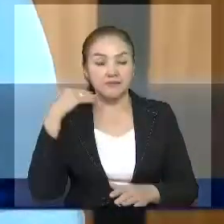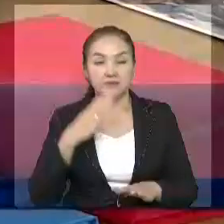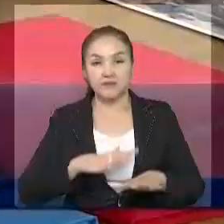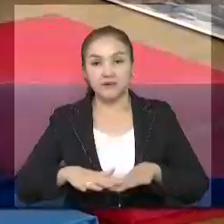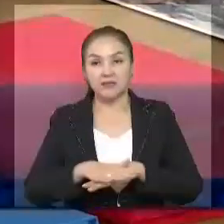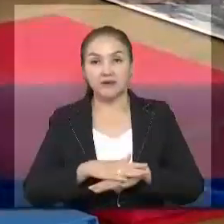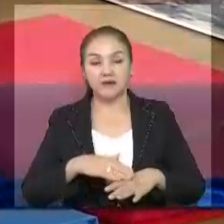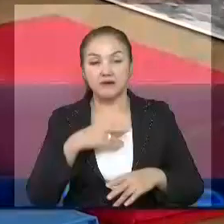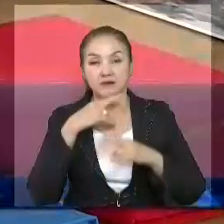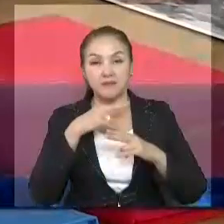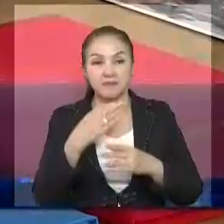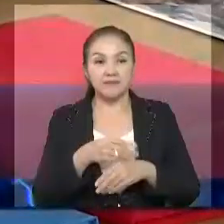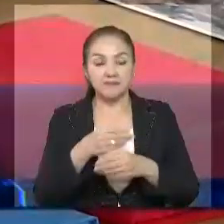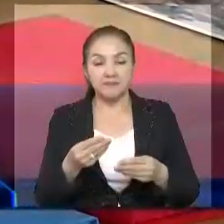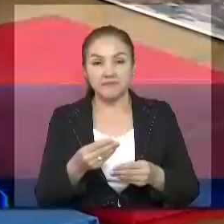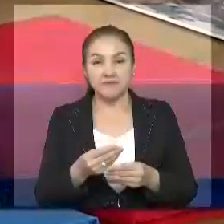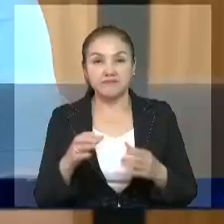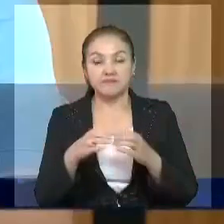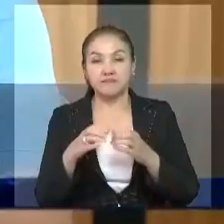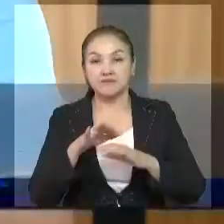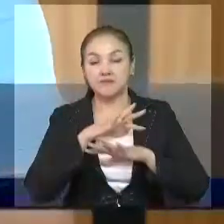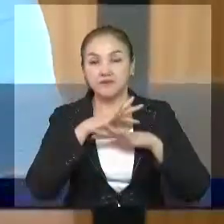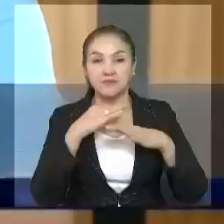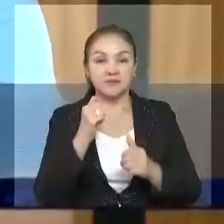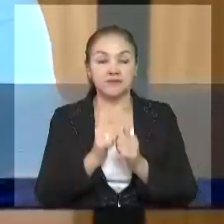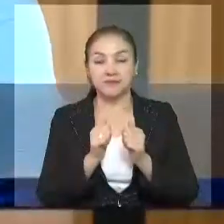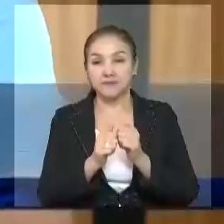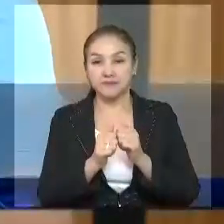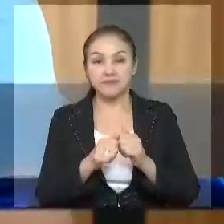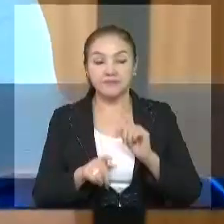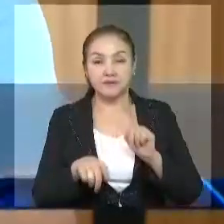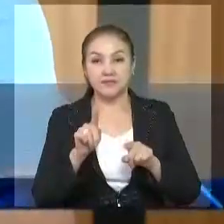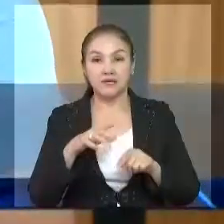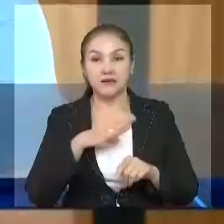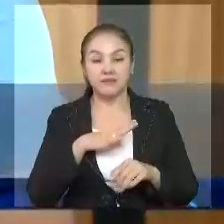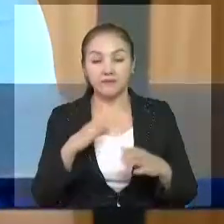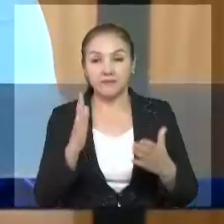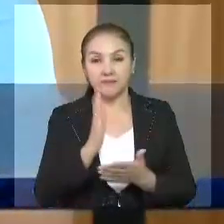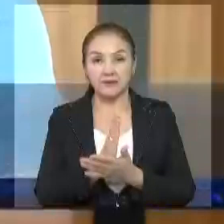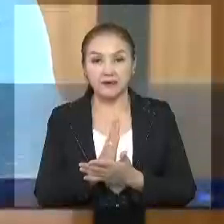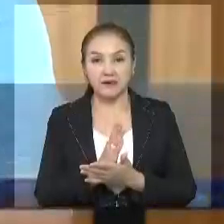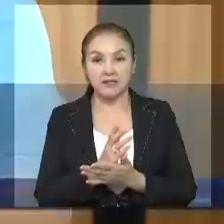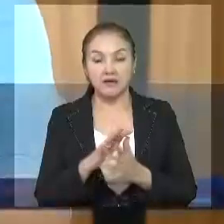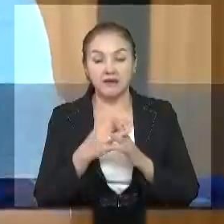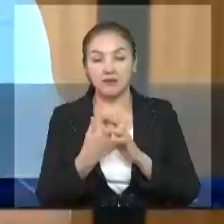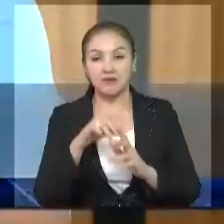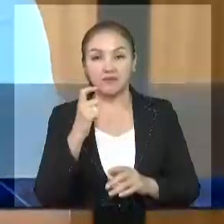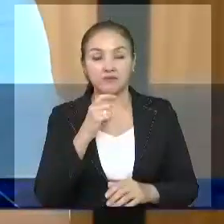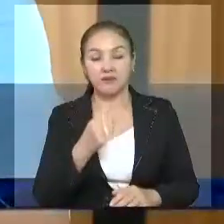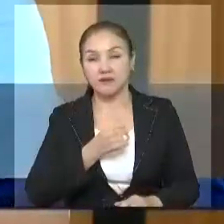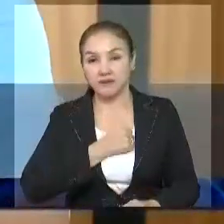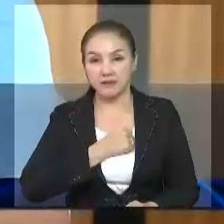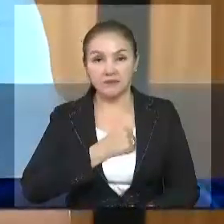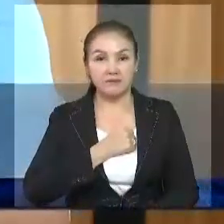отыр. Жобалар деген көп қой айналайын. Кейде жоба бар, бірақ бұл ауыл шаруашылығы өкінішке